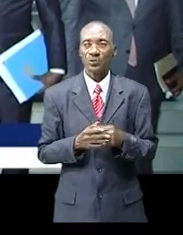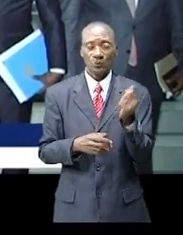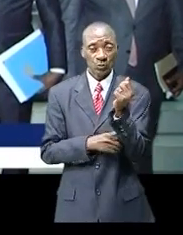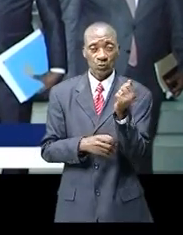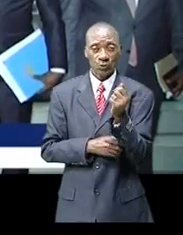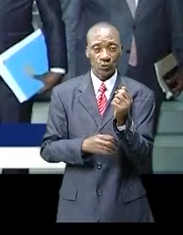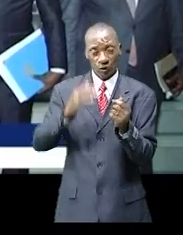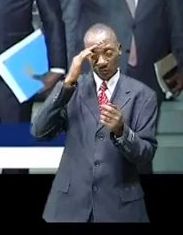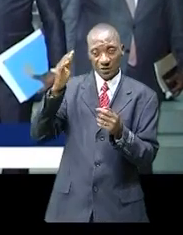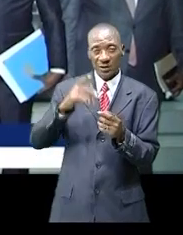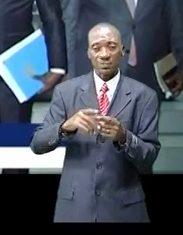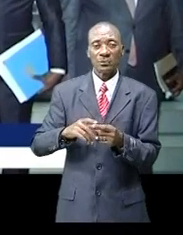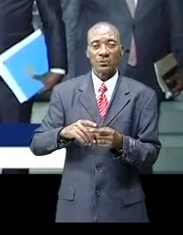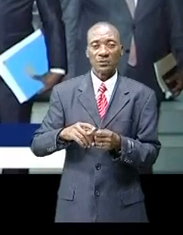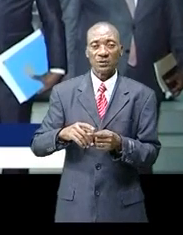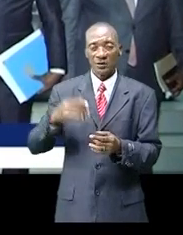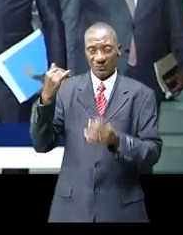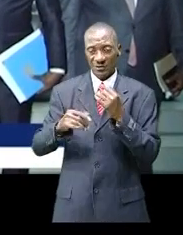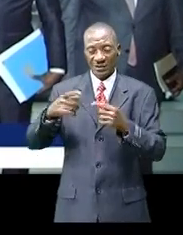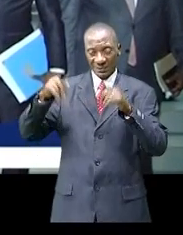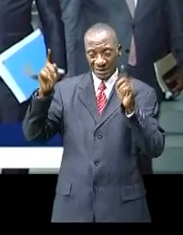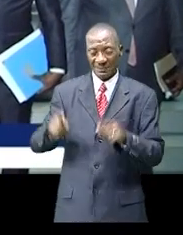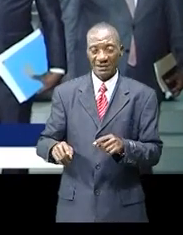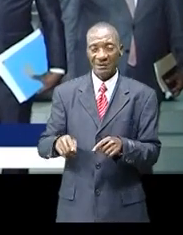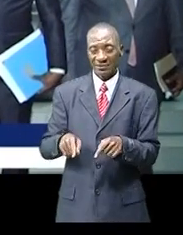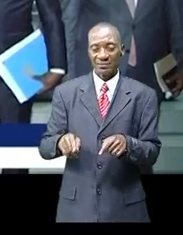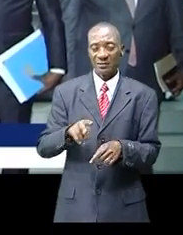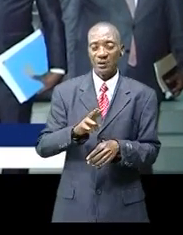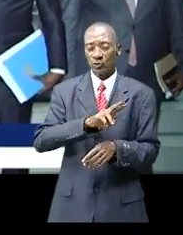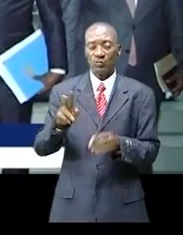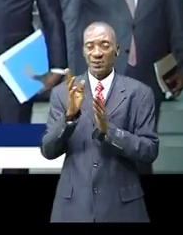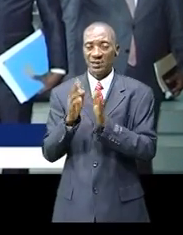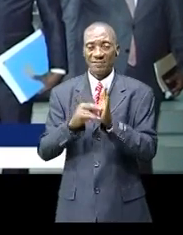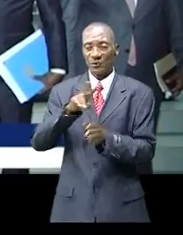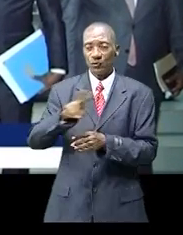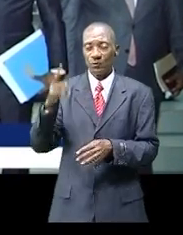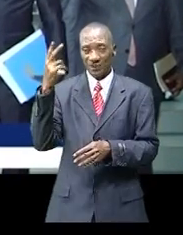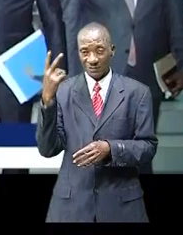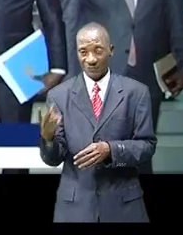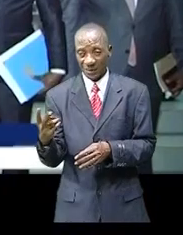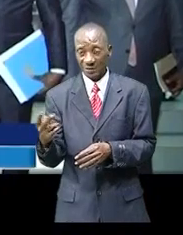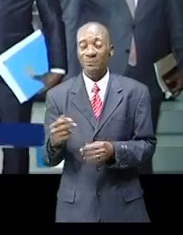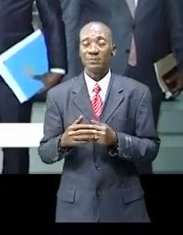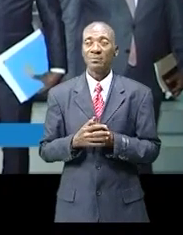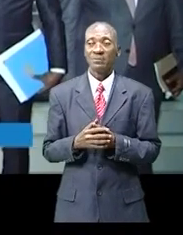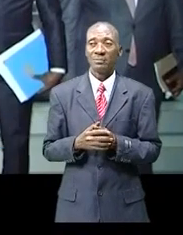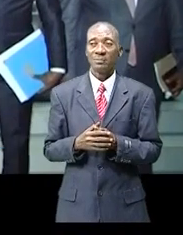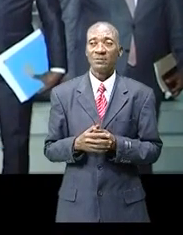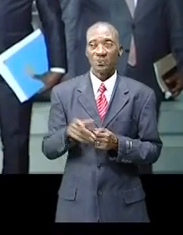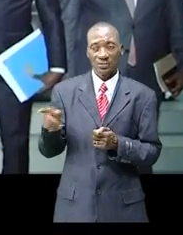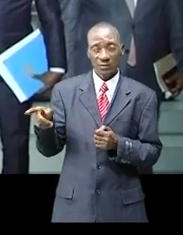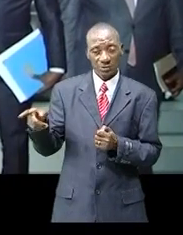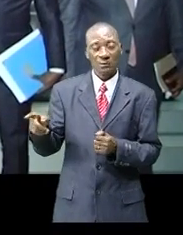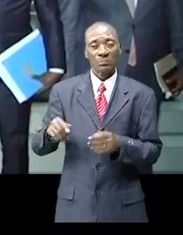commencé, ceux qui ont terminé l'année académique 2019 et 2020, je crois qu'ils